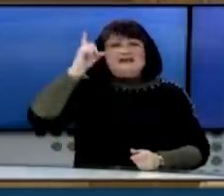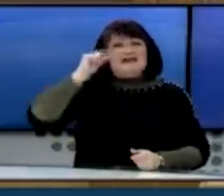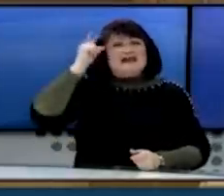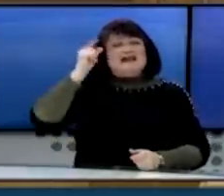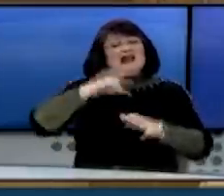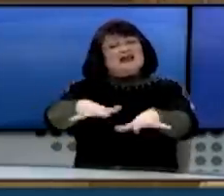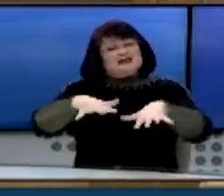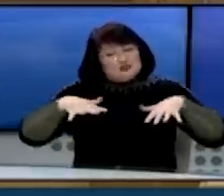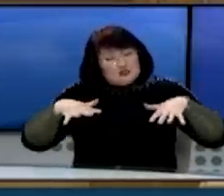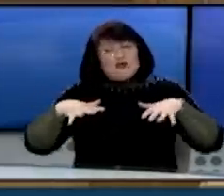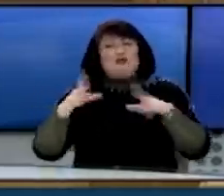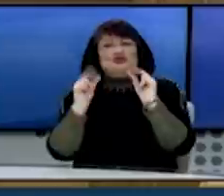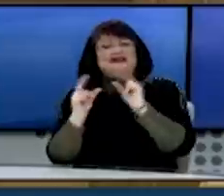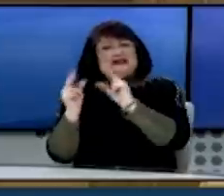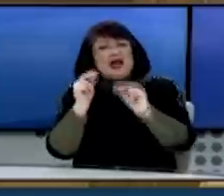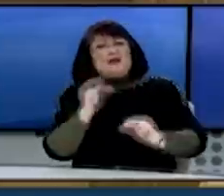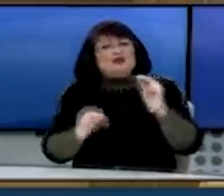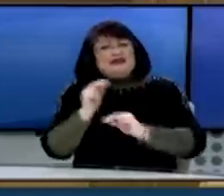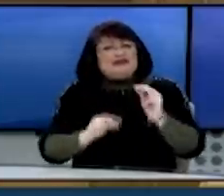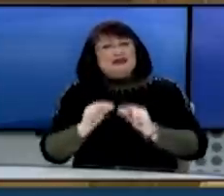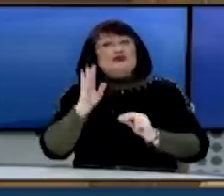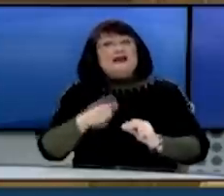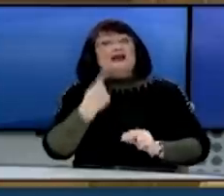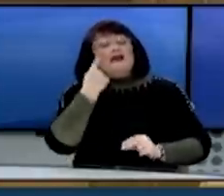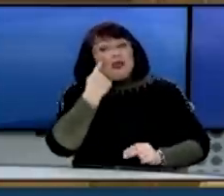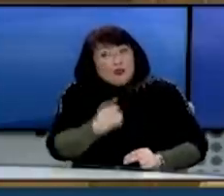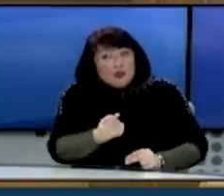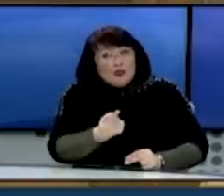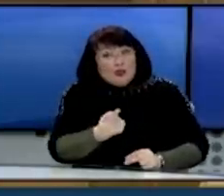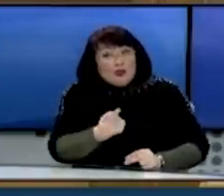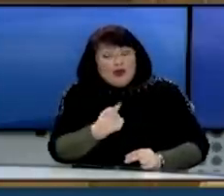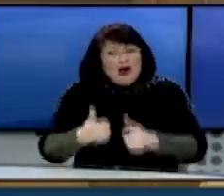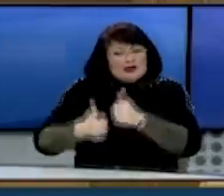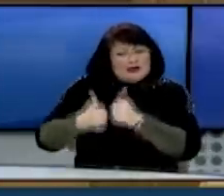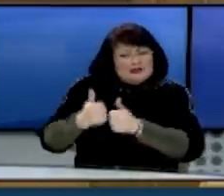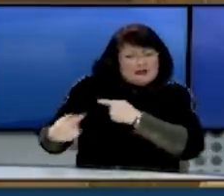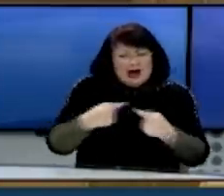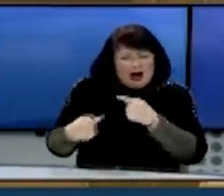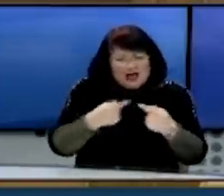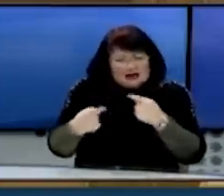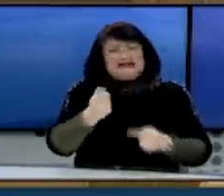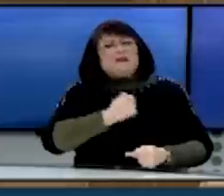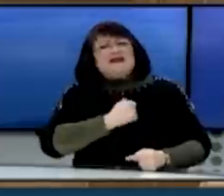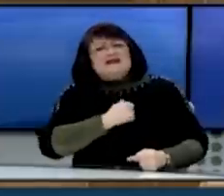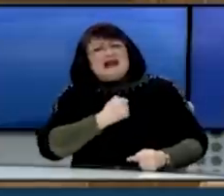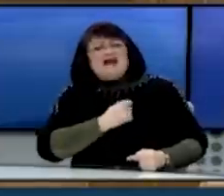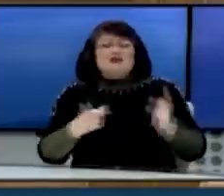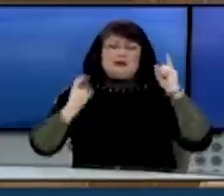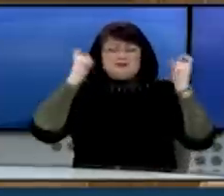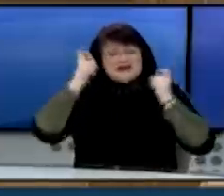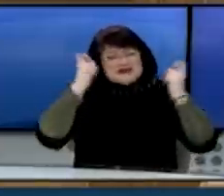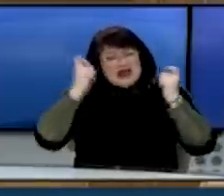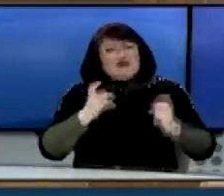στα αμφιθέατρα. Εκεί μπορεί να ακουστεί δυνατά και η αντιπαράθεση των απόψεων, οι